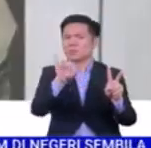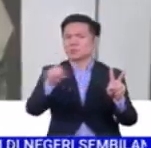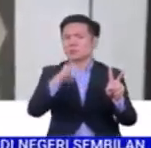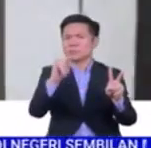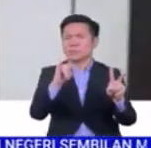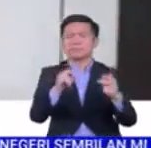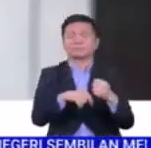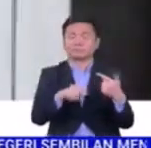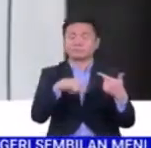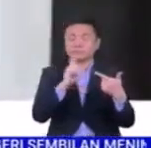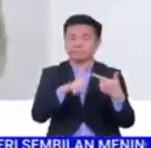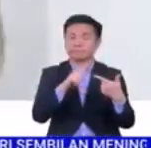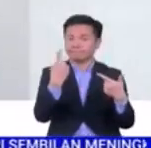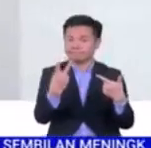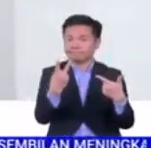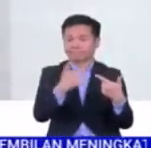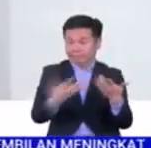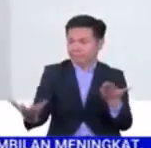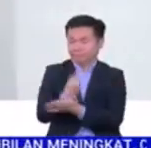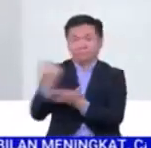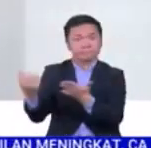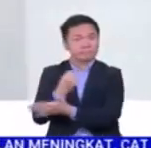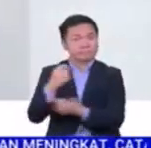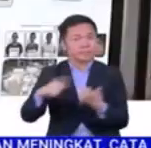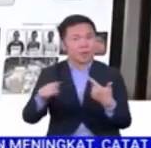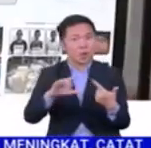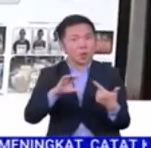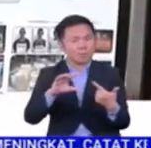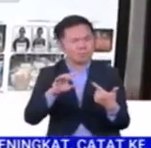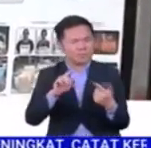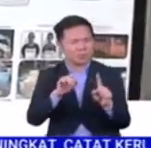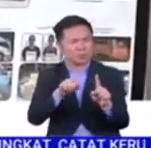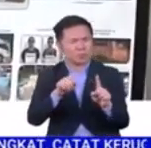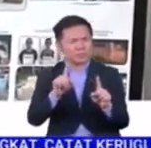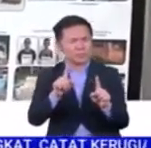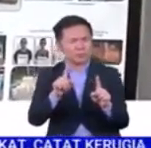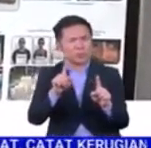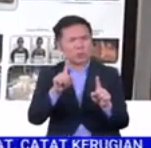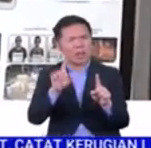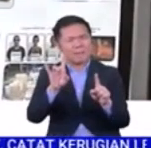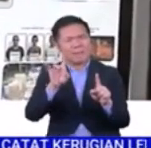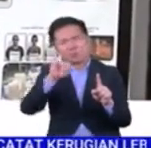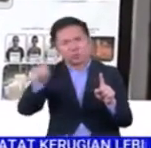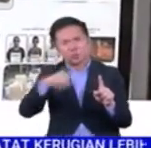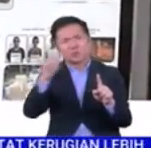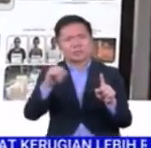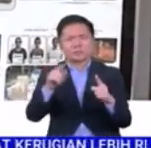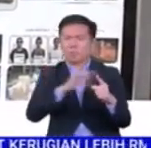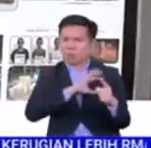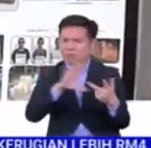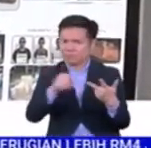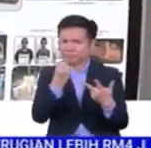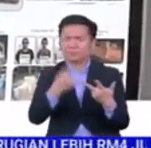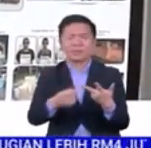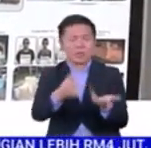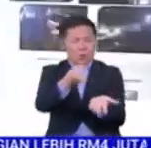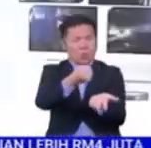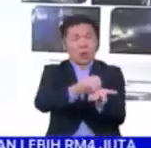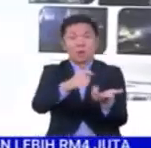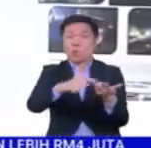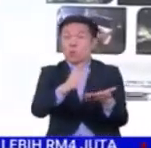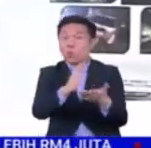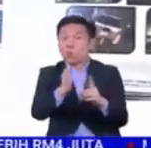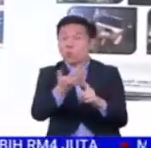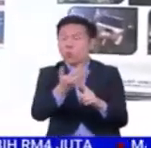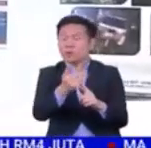juta lengket diikuti rampasan berkait dengan polis berjumlah satu Pohan 18 juta Ringgit jabatan kelihatan koranti dan